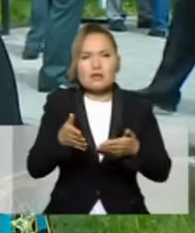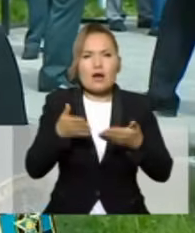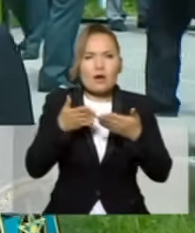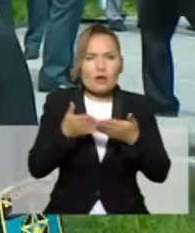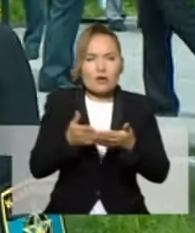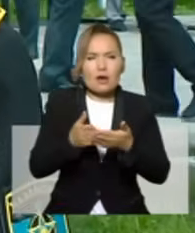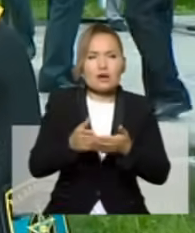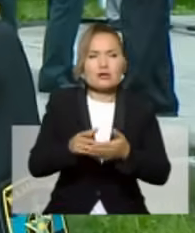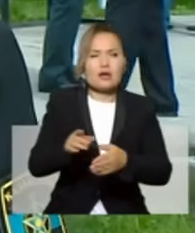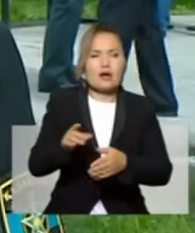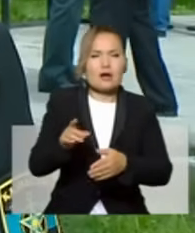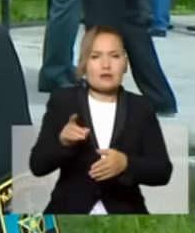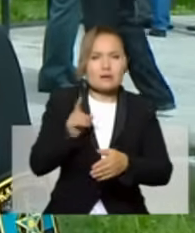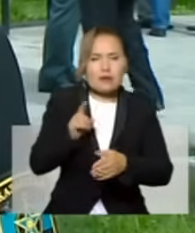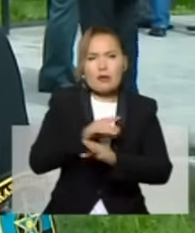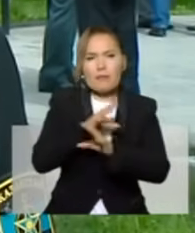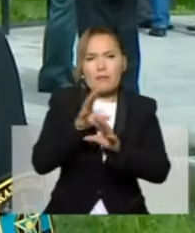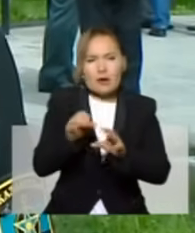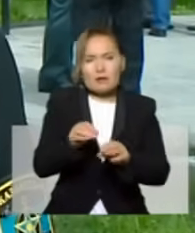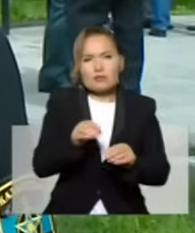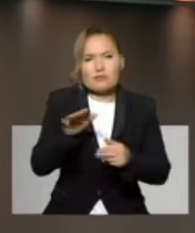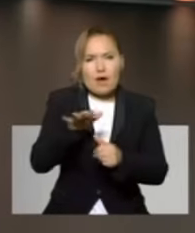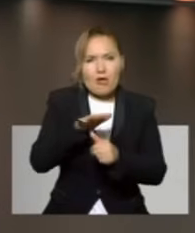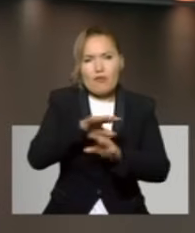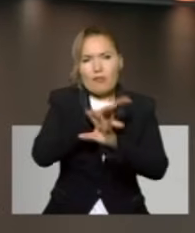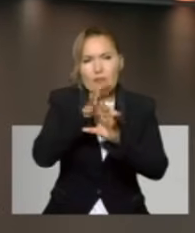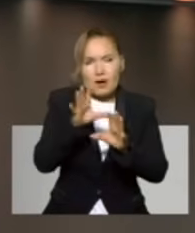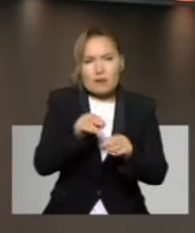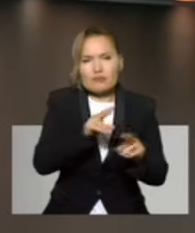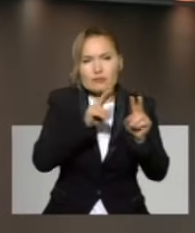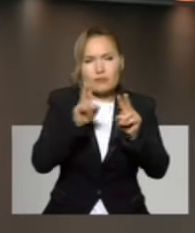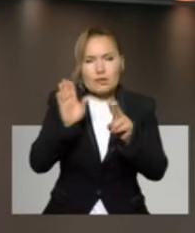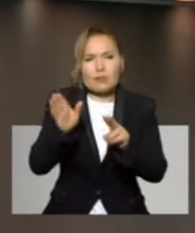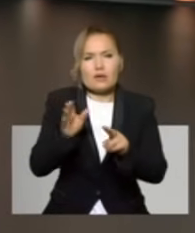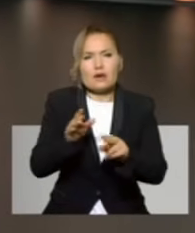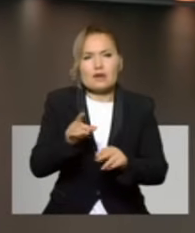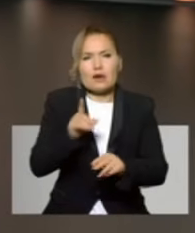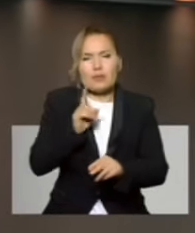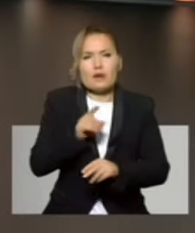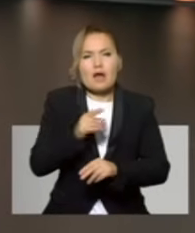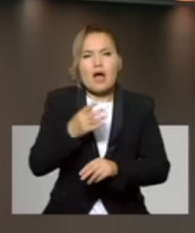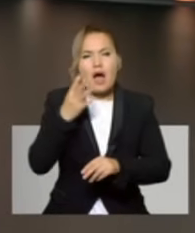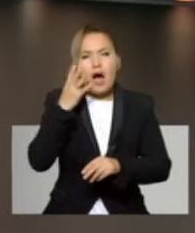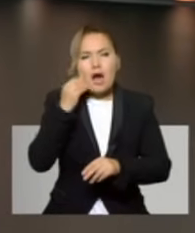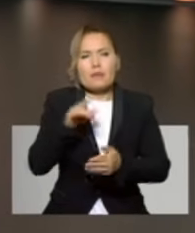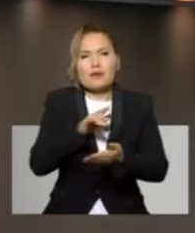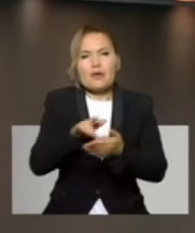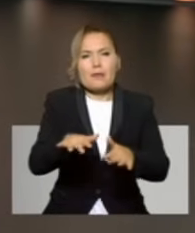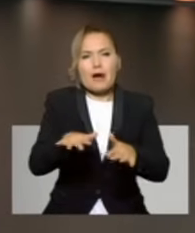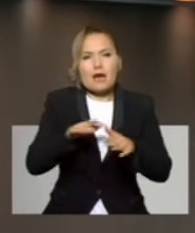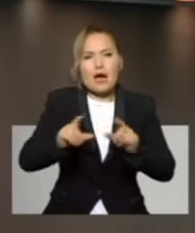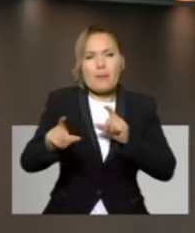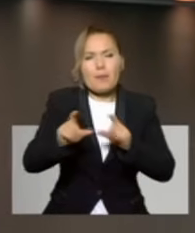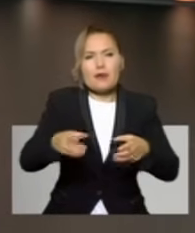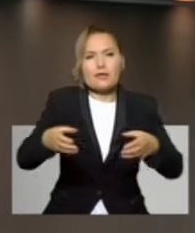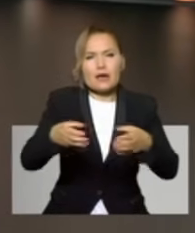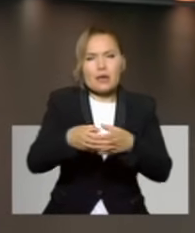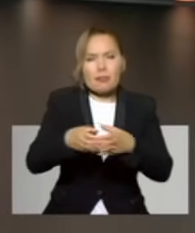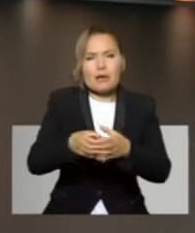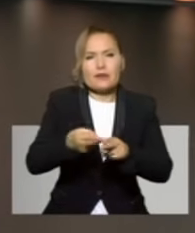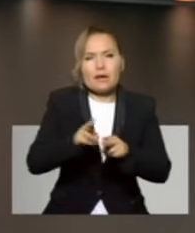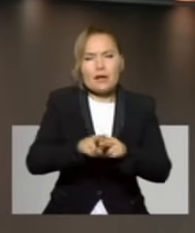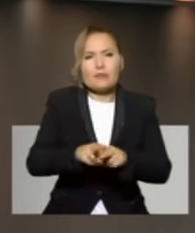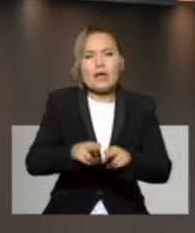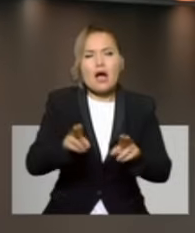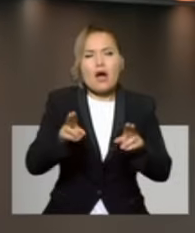болсын, әуеде болсын. Бүгін Алматыда парламент сенатының шахмат бойынша Сенат Open